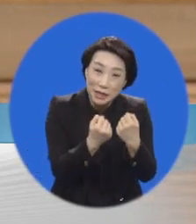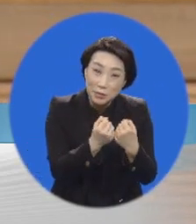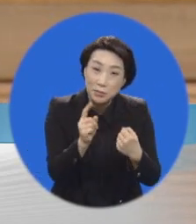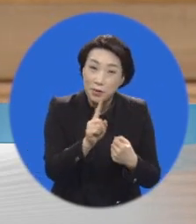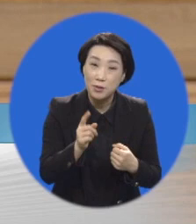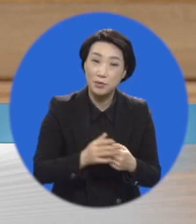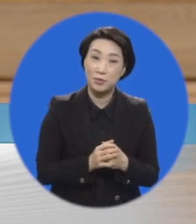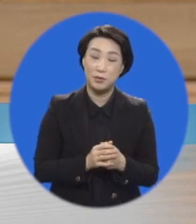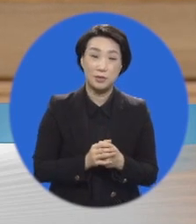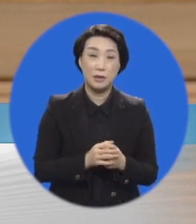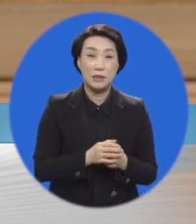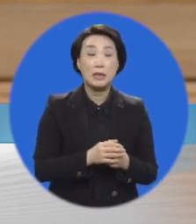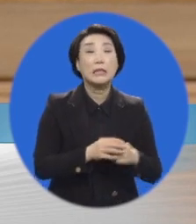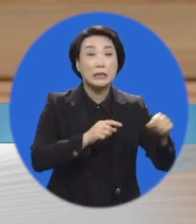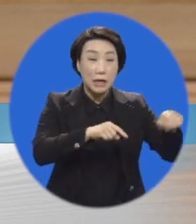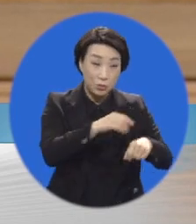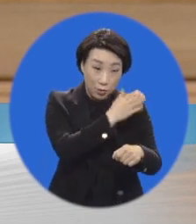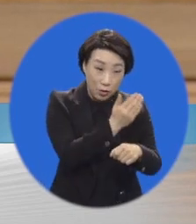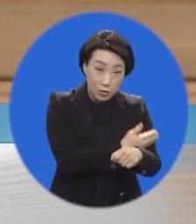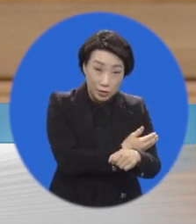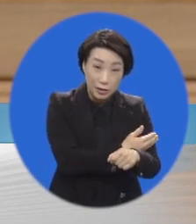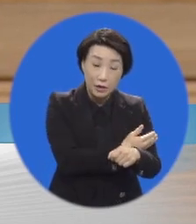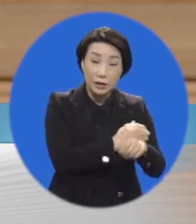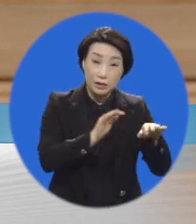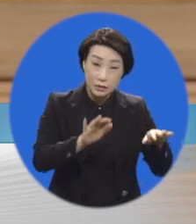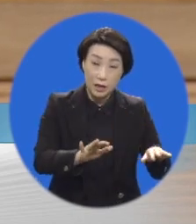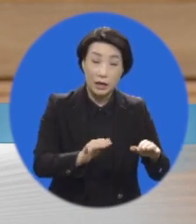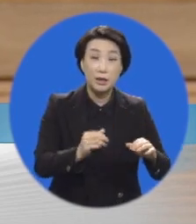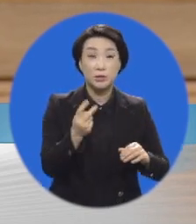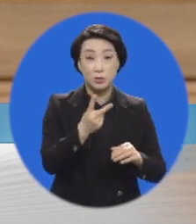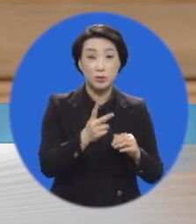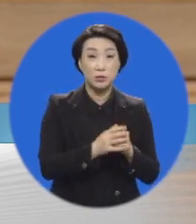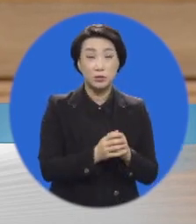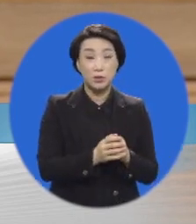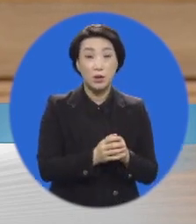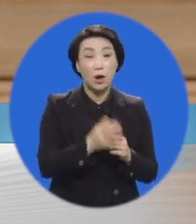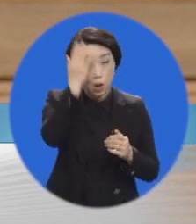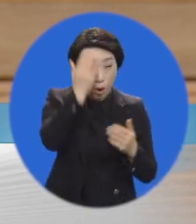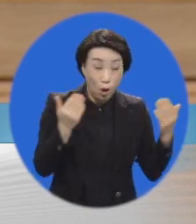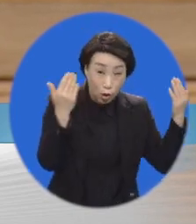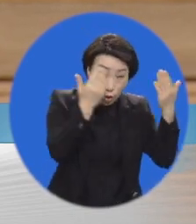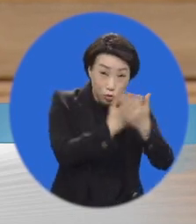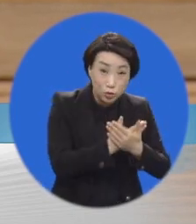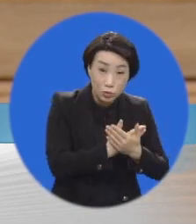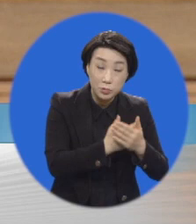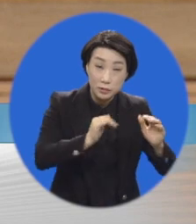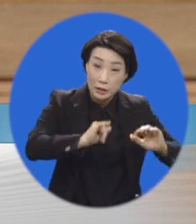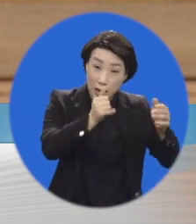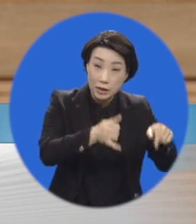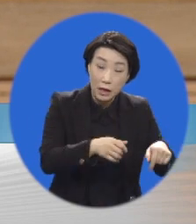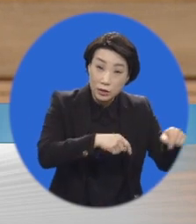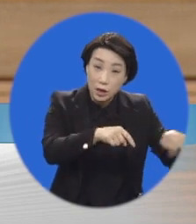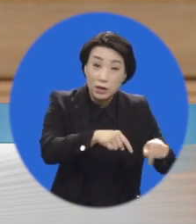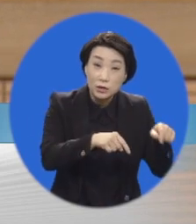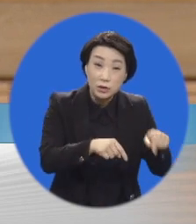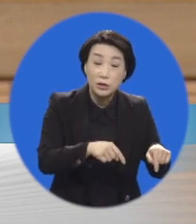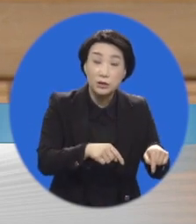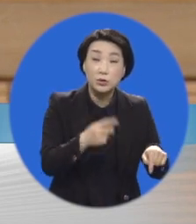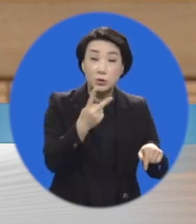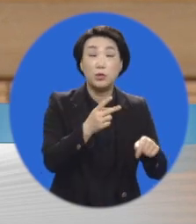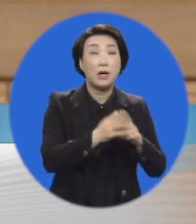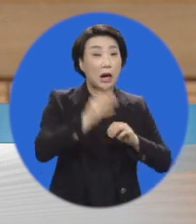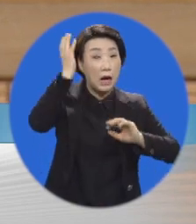싸움은 정사와 권세와 그리고 어두움, 이 세상 어두움에 주한